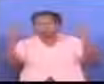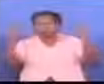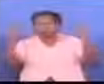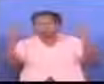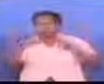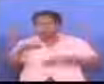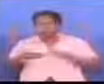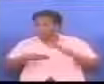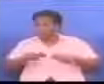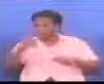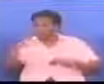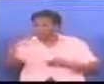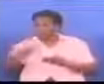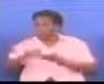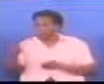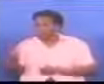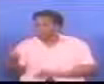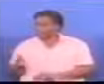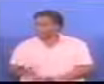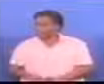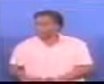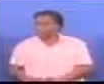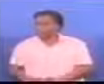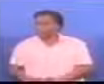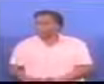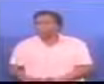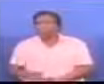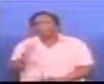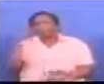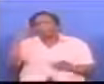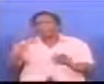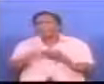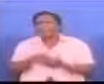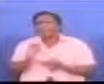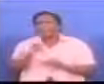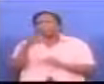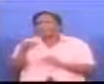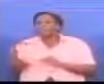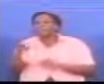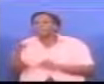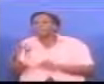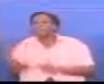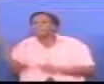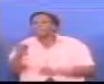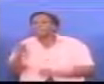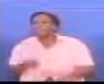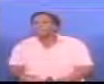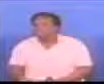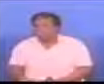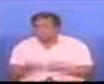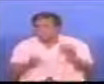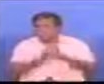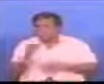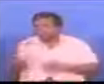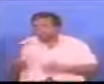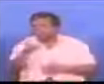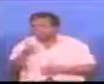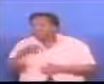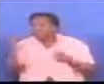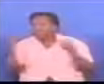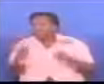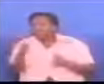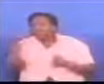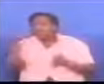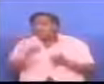manake nini? Manake tunakwenda kutokopesheka. Kama tusipokopesheka, ina